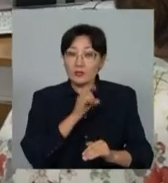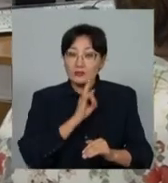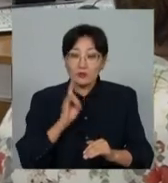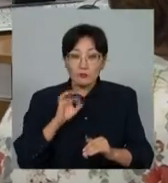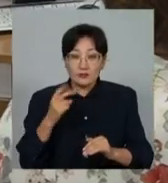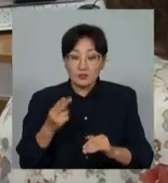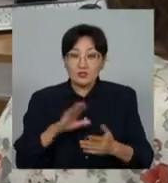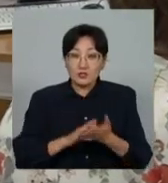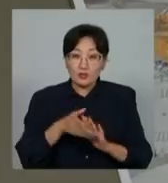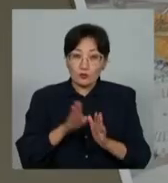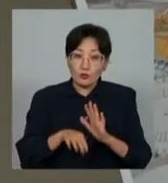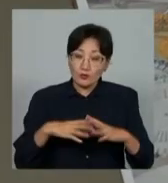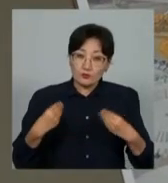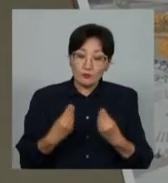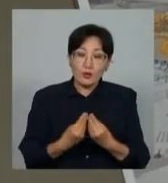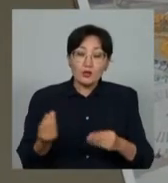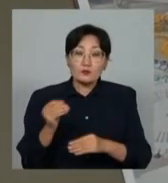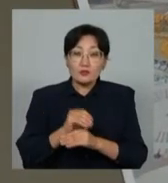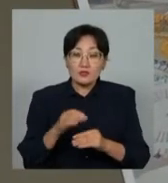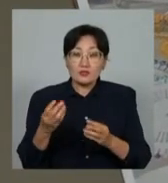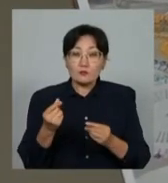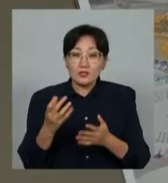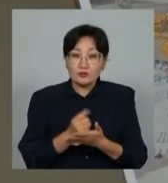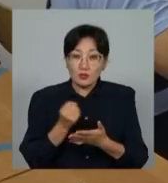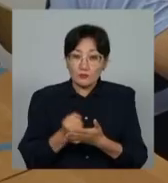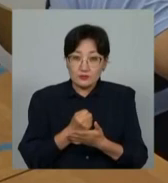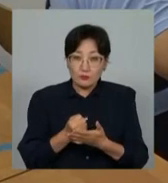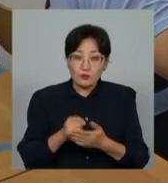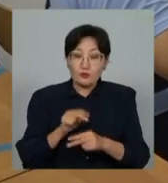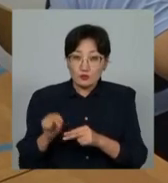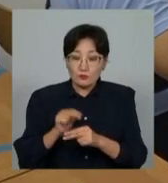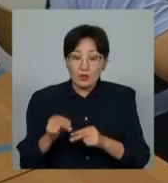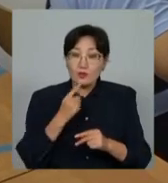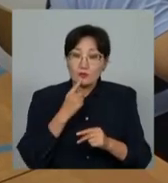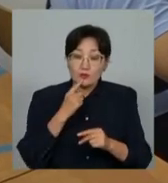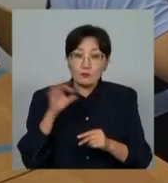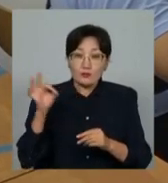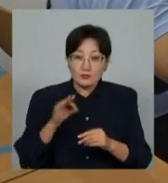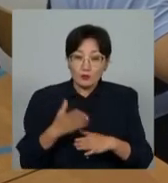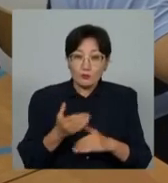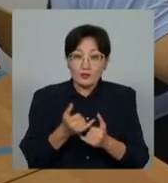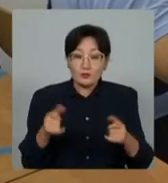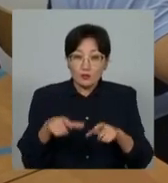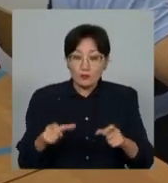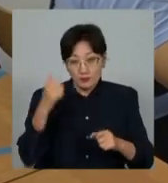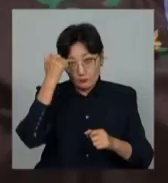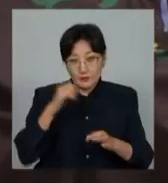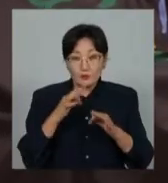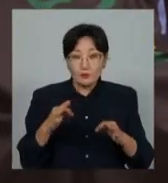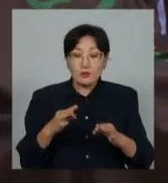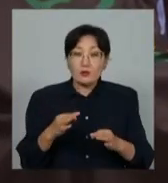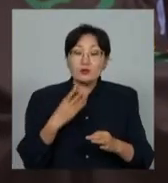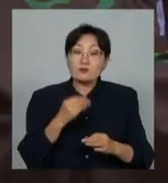сондай-ақ әлеуметтік аз қамтылған отбасылар қосымша табыс табу жолдарын үйренген. Олар қиын қыстауда көмек берген азаматтарға алғыс білдіріп, жүрек